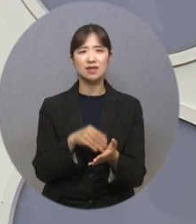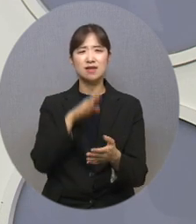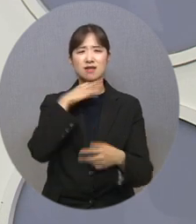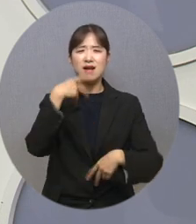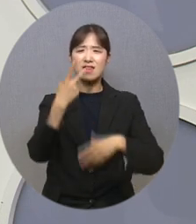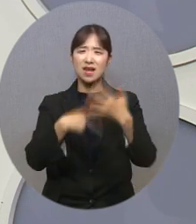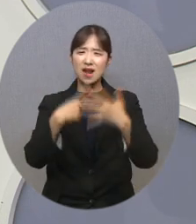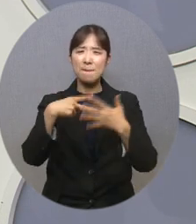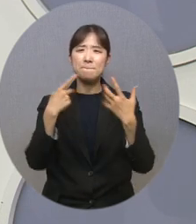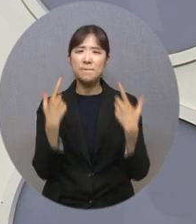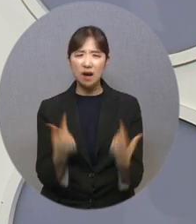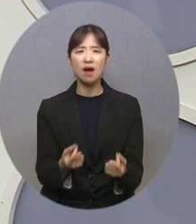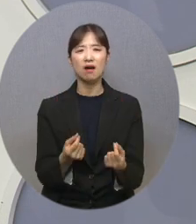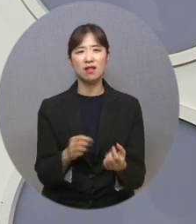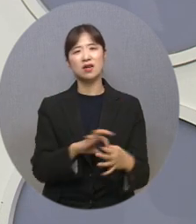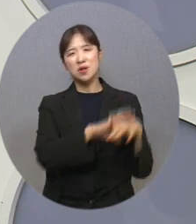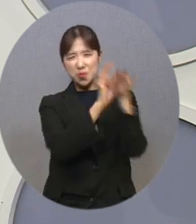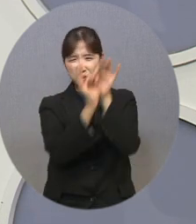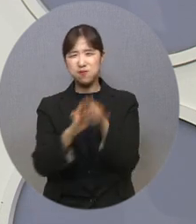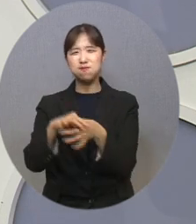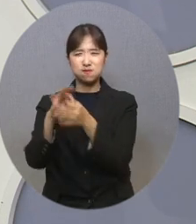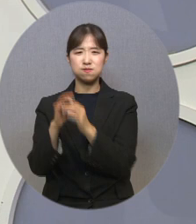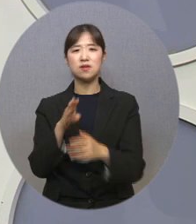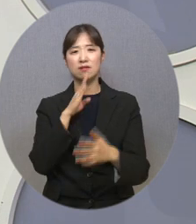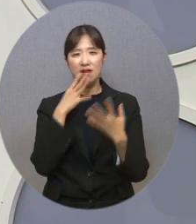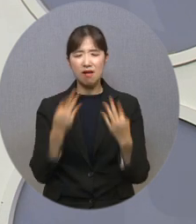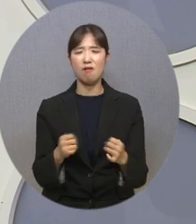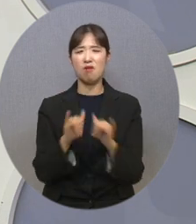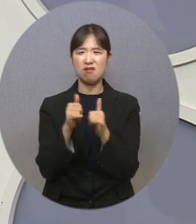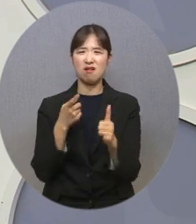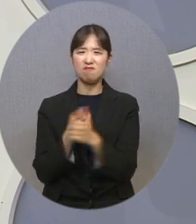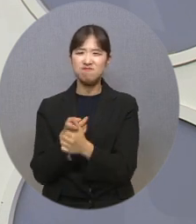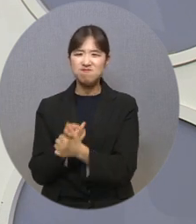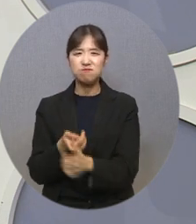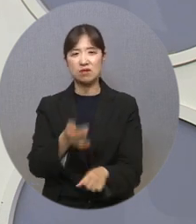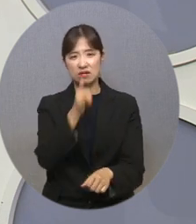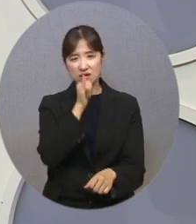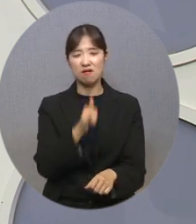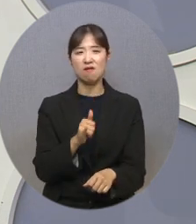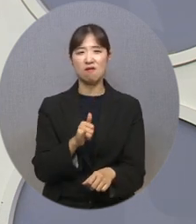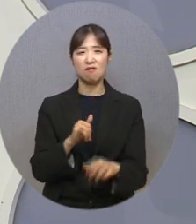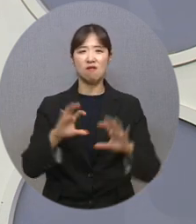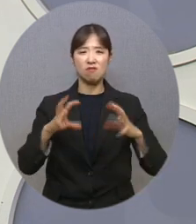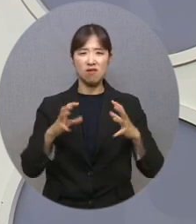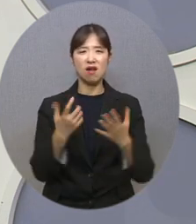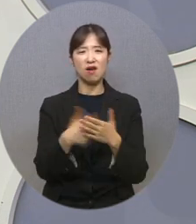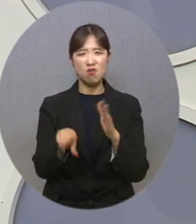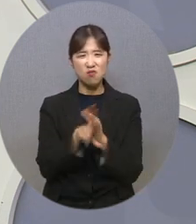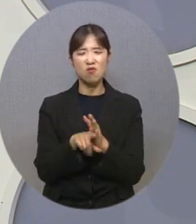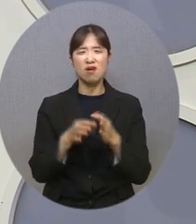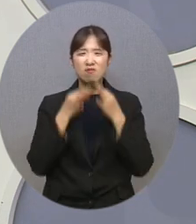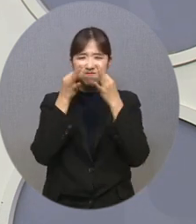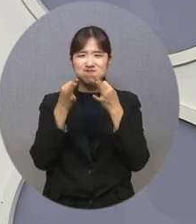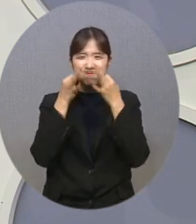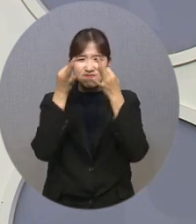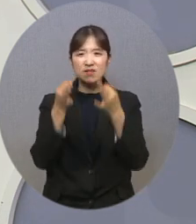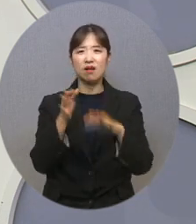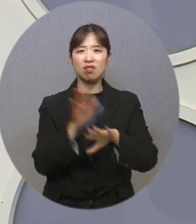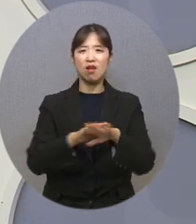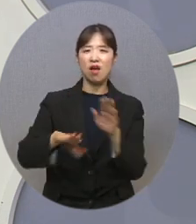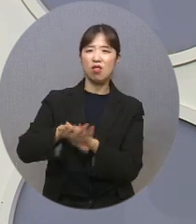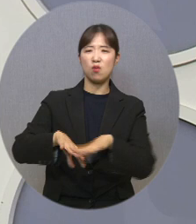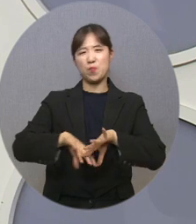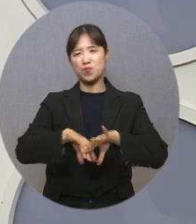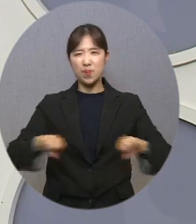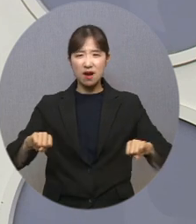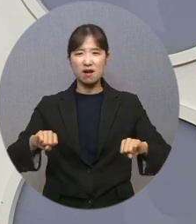드라마틱한 그런 정계 과정에 많이 암살도 됐고 그 나라를 위해서 애쓴분들이 좌우로